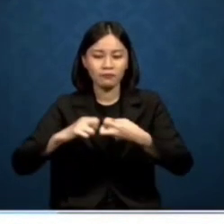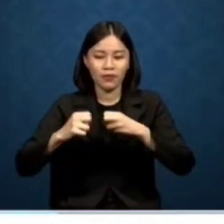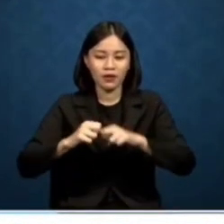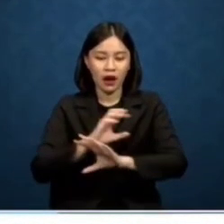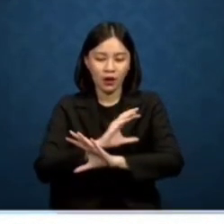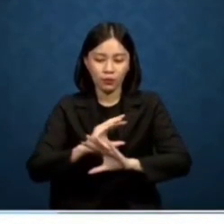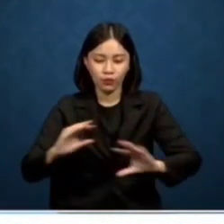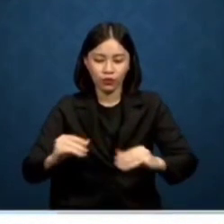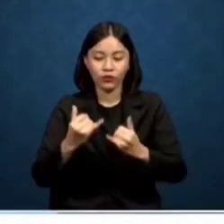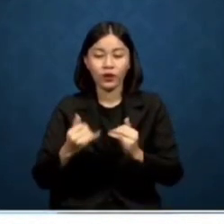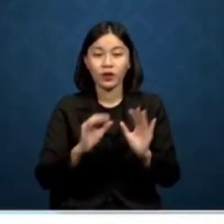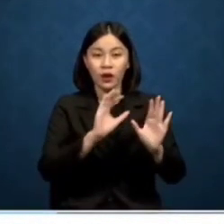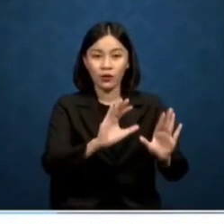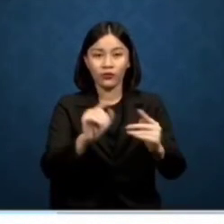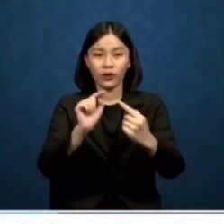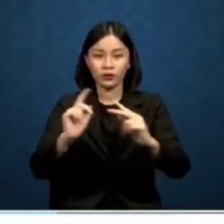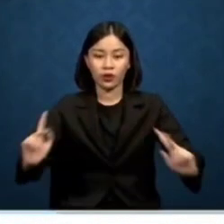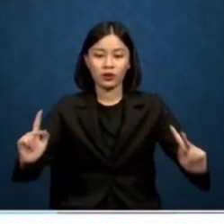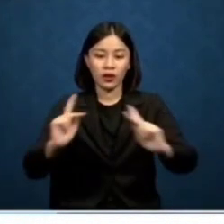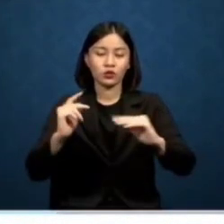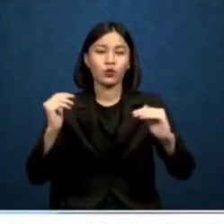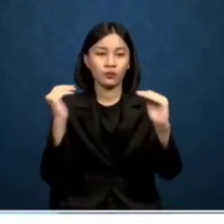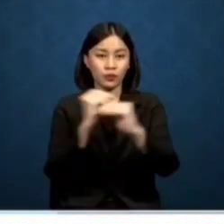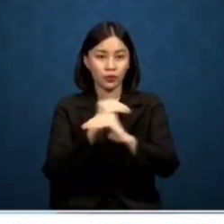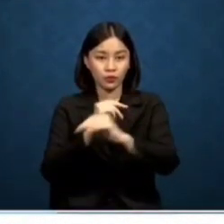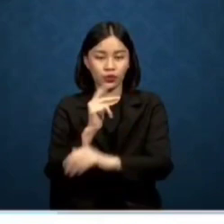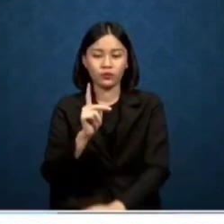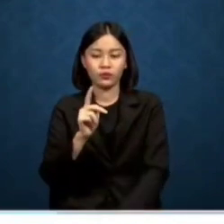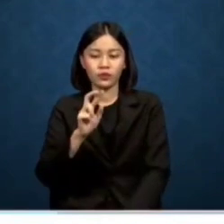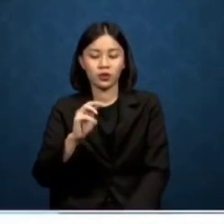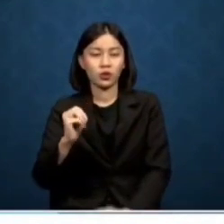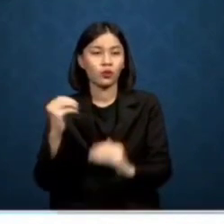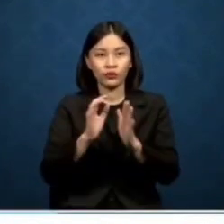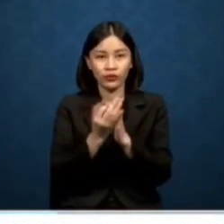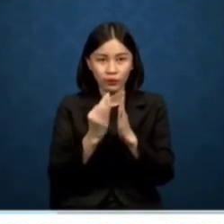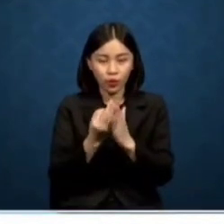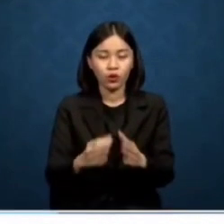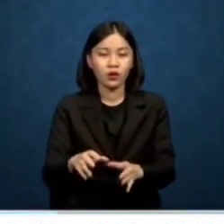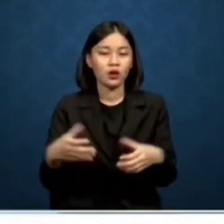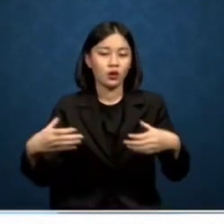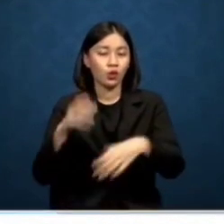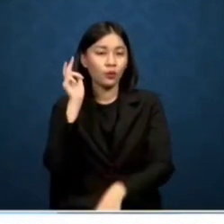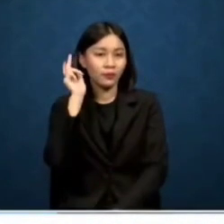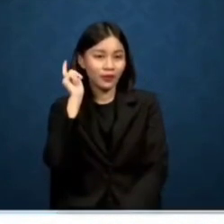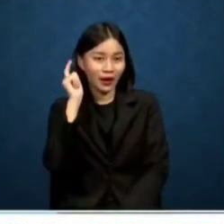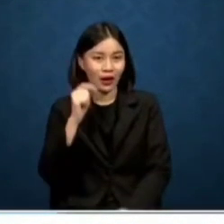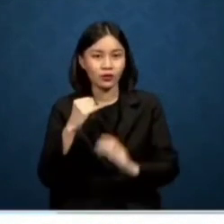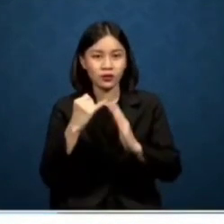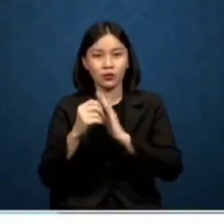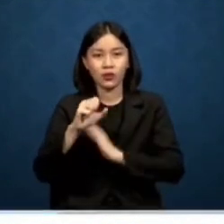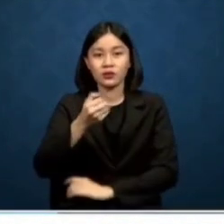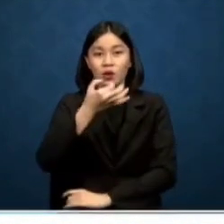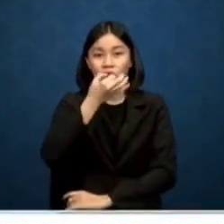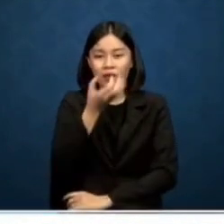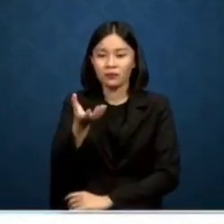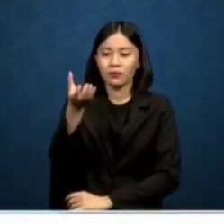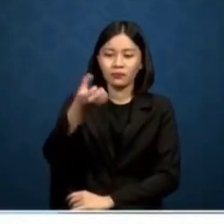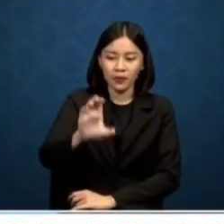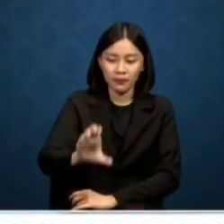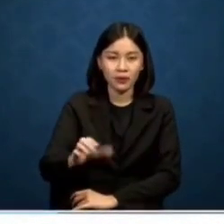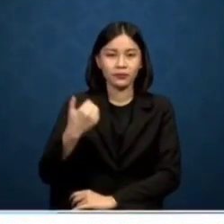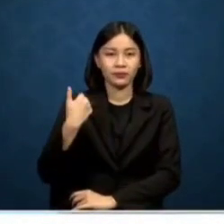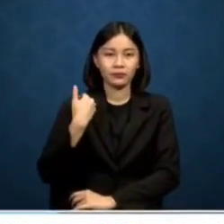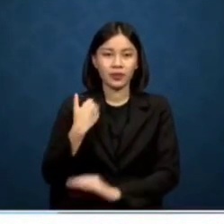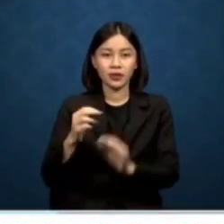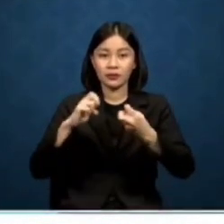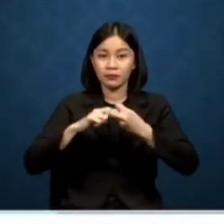ถนนที่ชำรุดและน้ำท่วมขังซึ่งพบว่าส่งผลกระทบต่อผู้ใช้ทางจากการจราจรที่ติดขัดหรือลดเสียจากการตกหลุ่มที่เกิดจากการชำรุด